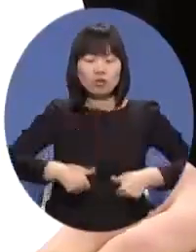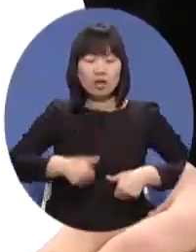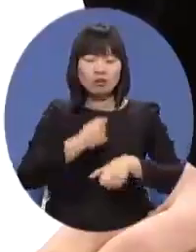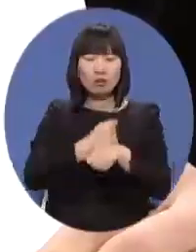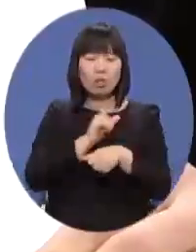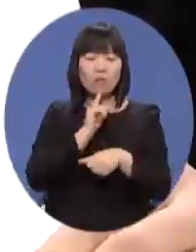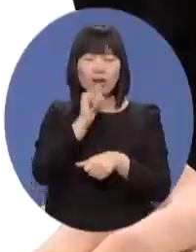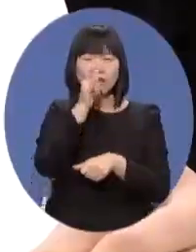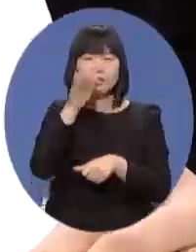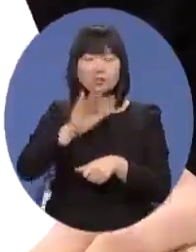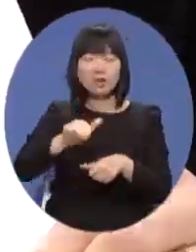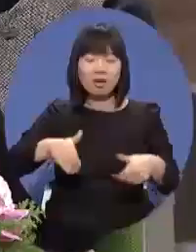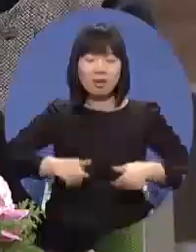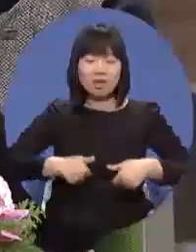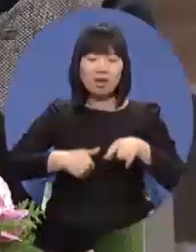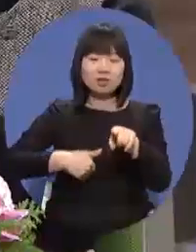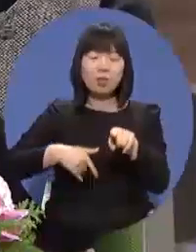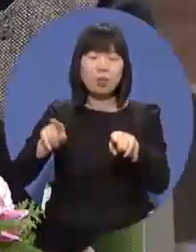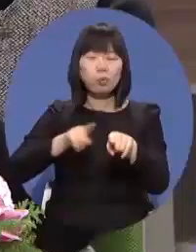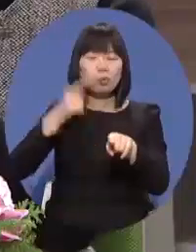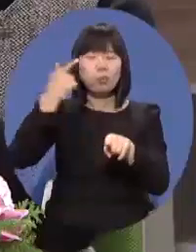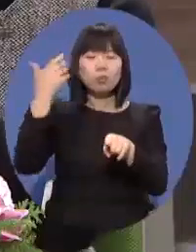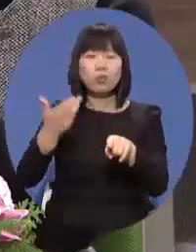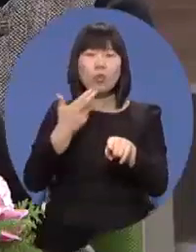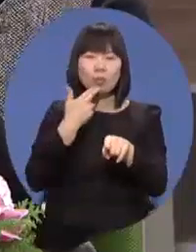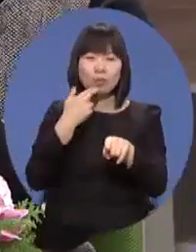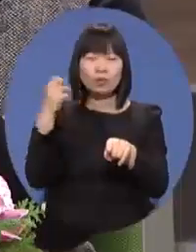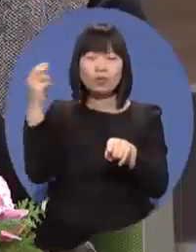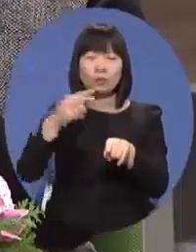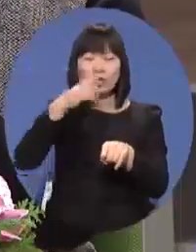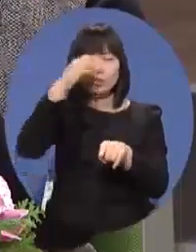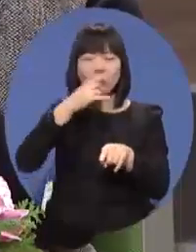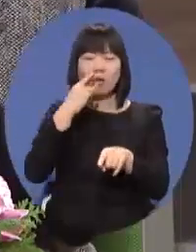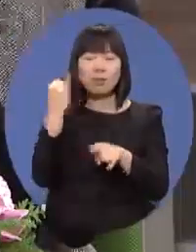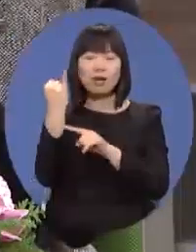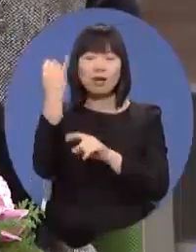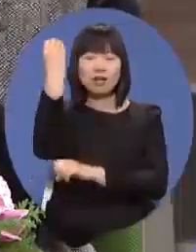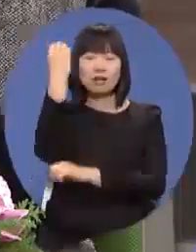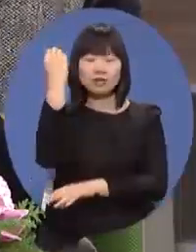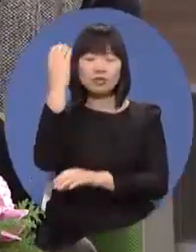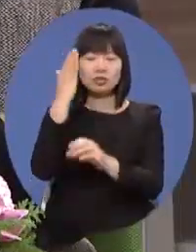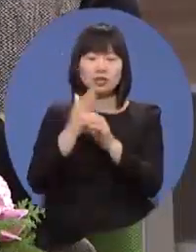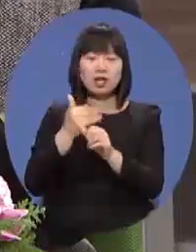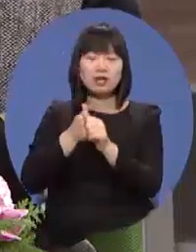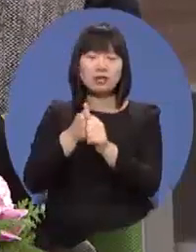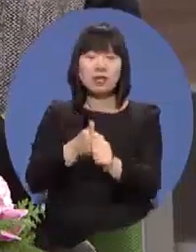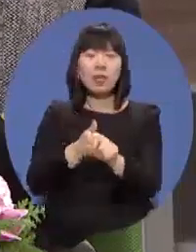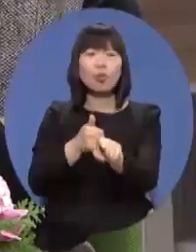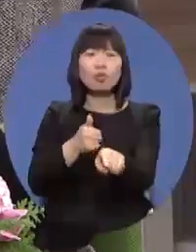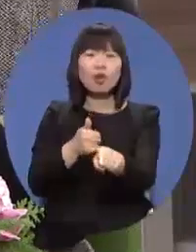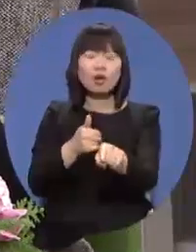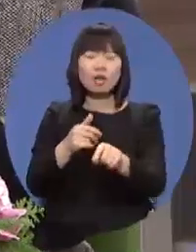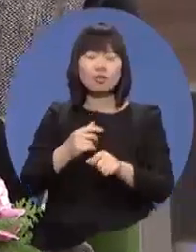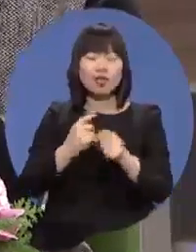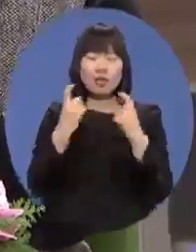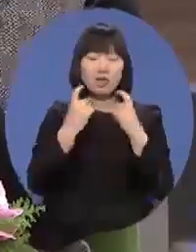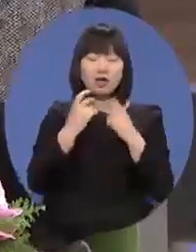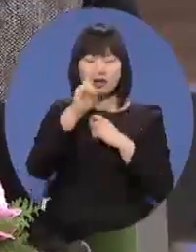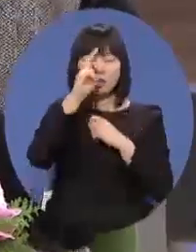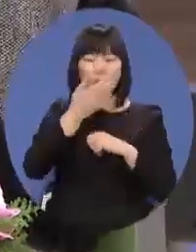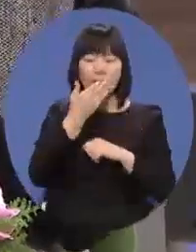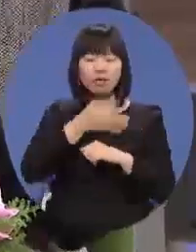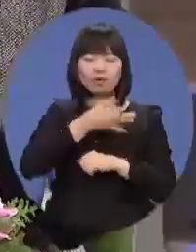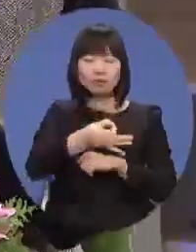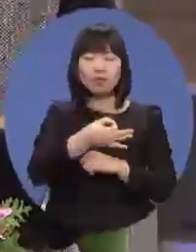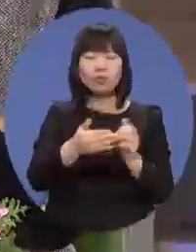필요하다라고 얘기를 했는데 그 필요한 부분이 무엇인지 물어보지 않았고 네. 그냥 엄마의 기준 잣대로 아, 너 뭐 급식 나오고